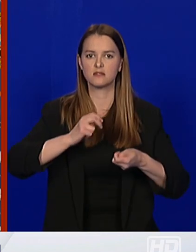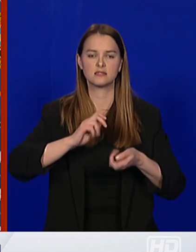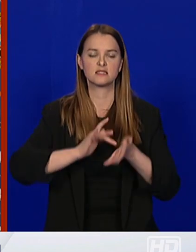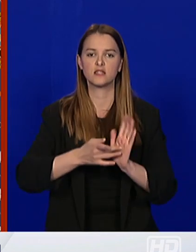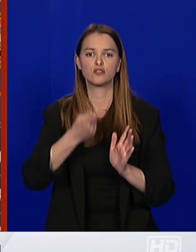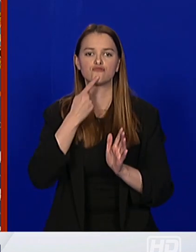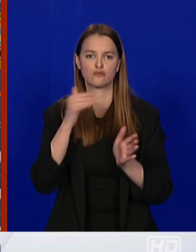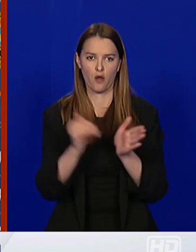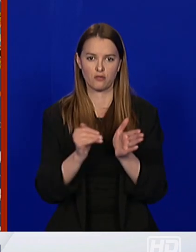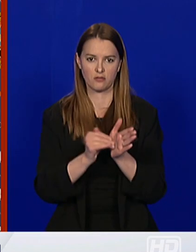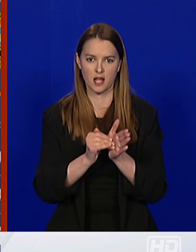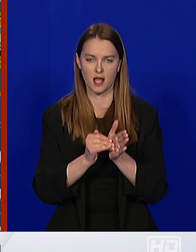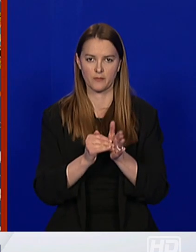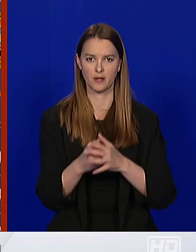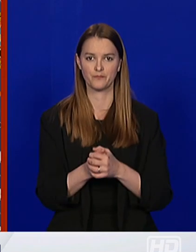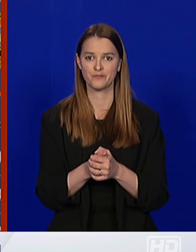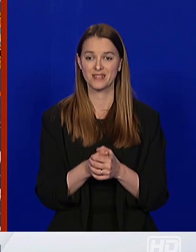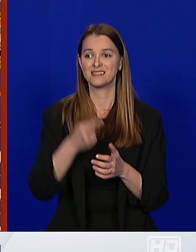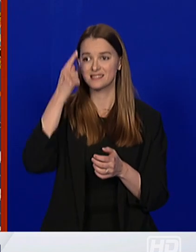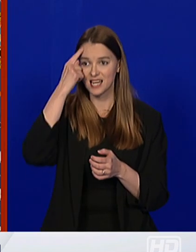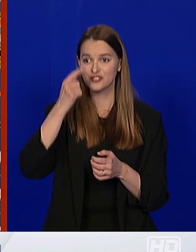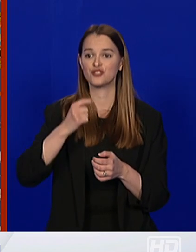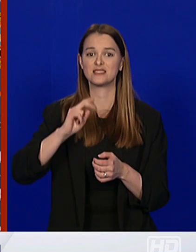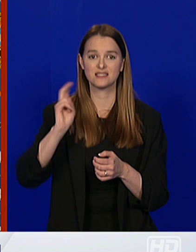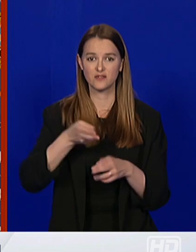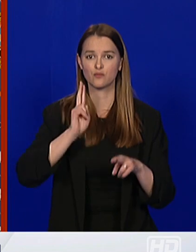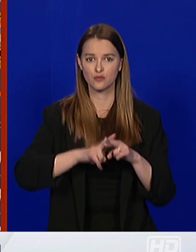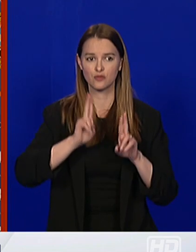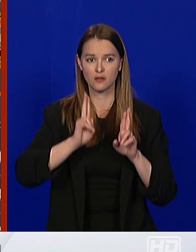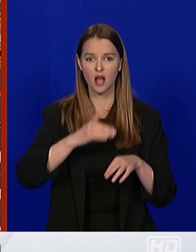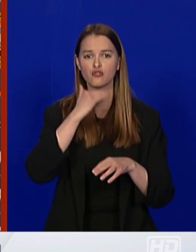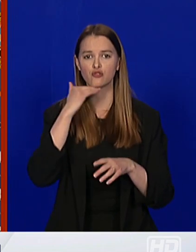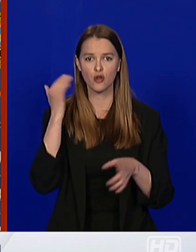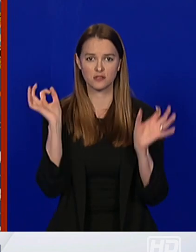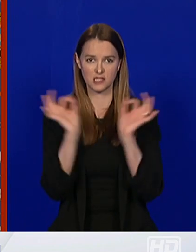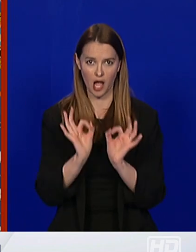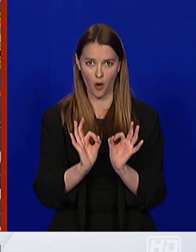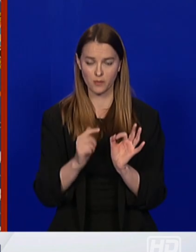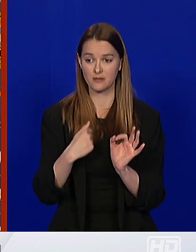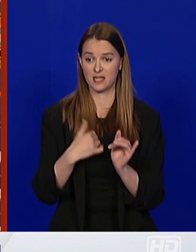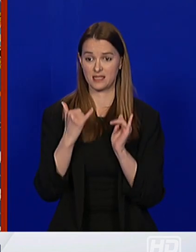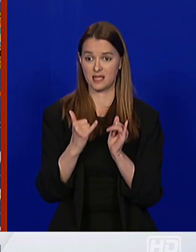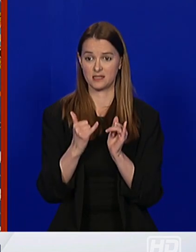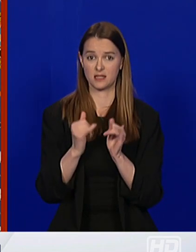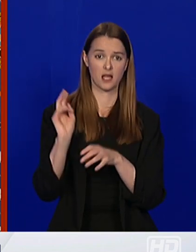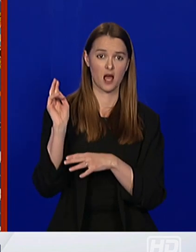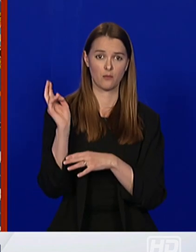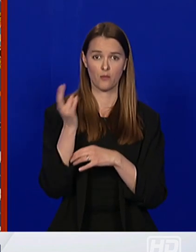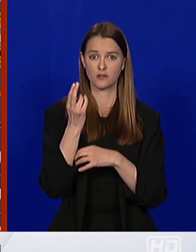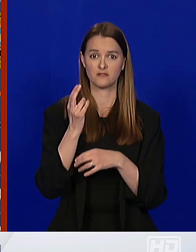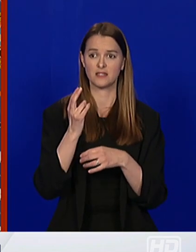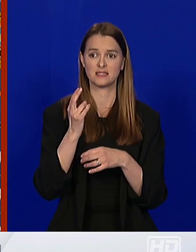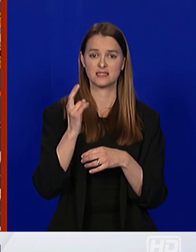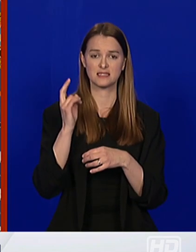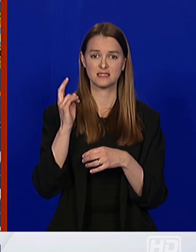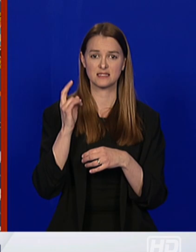jednoj riječi to nazovemo. Znači, svi će imati dovoljno opreme i zaista pozivam sve djelatnike da tu opremu